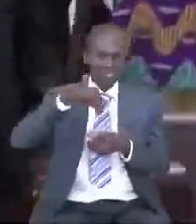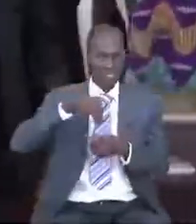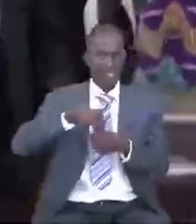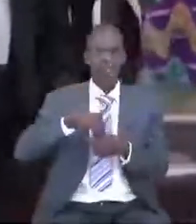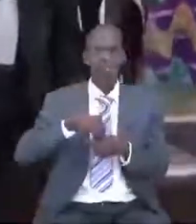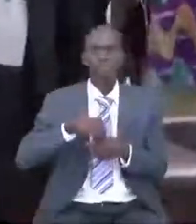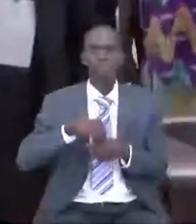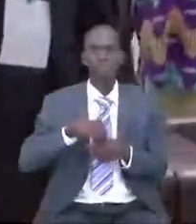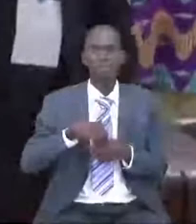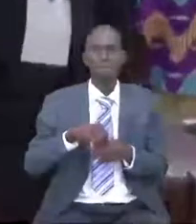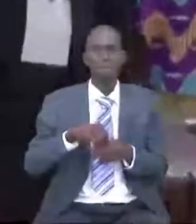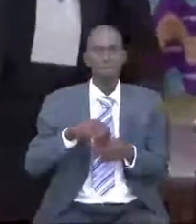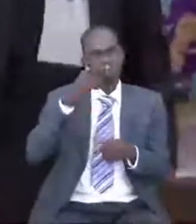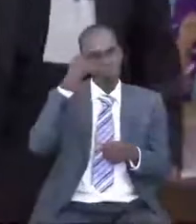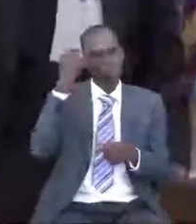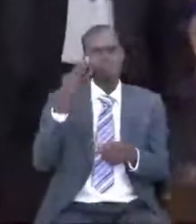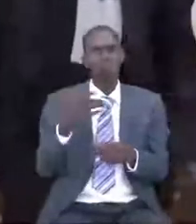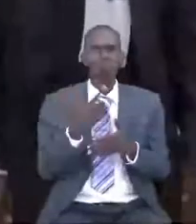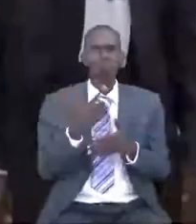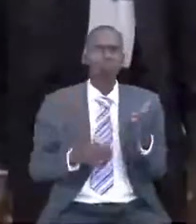Le saignement,